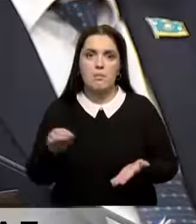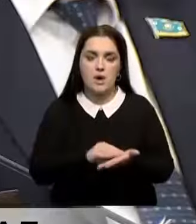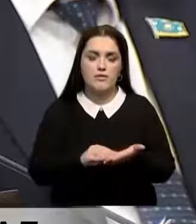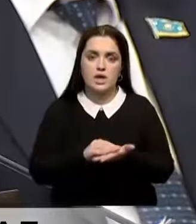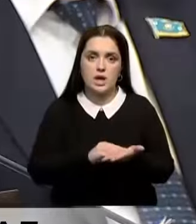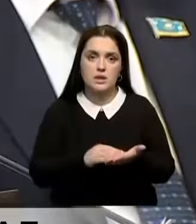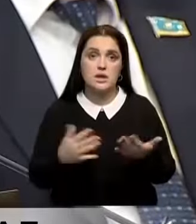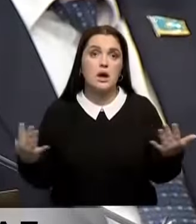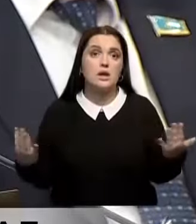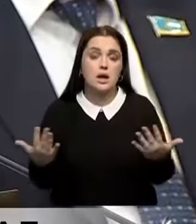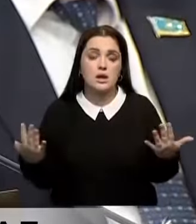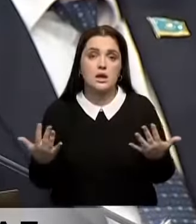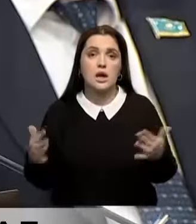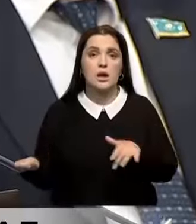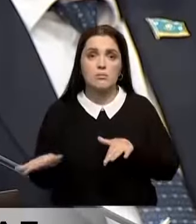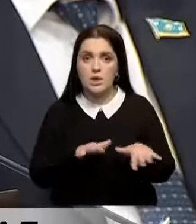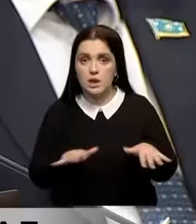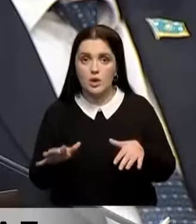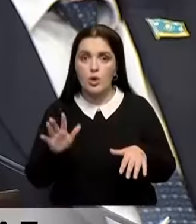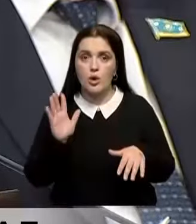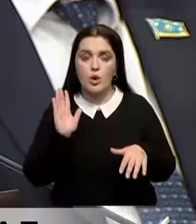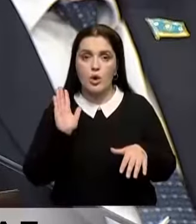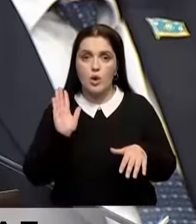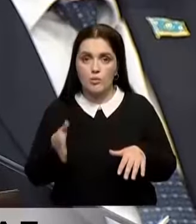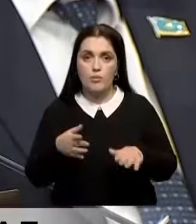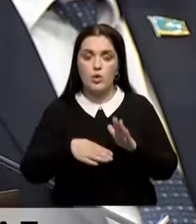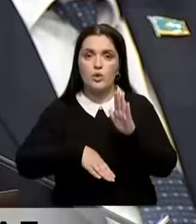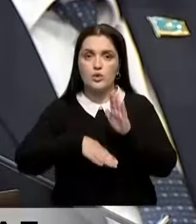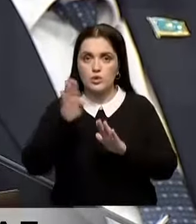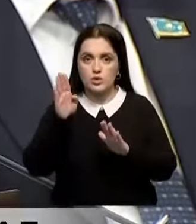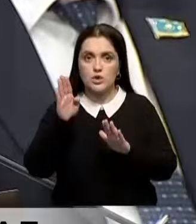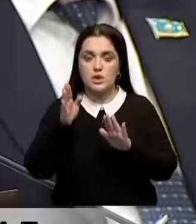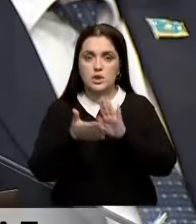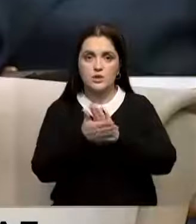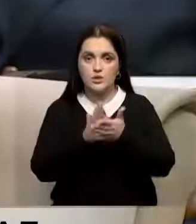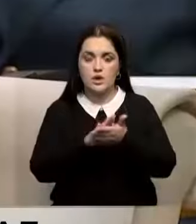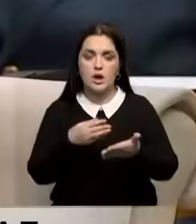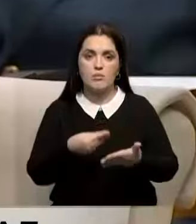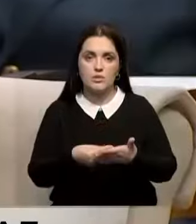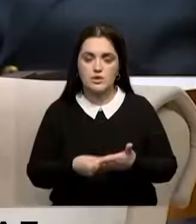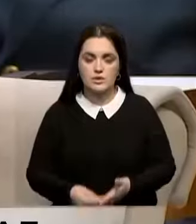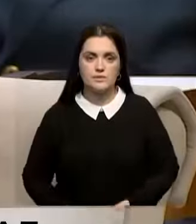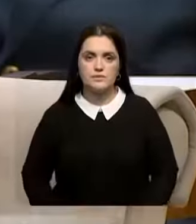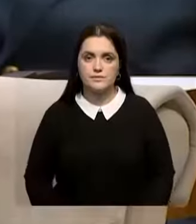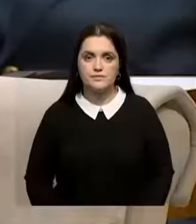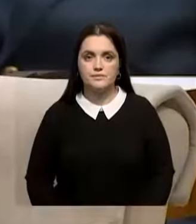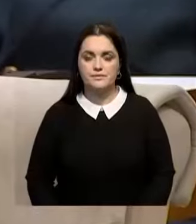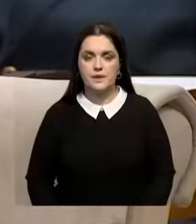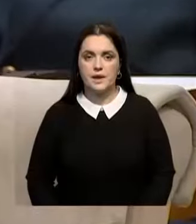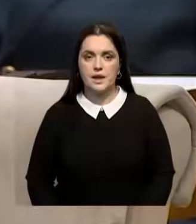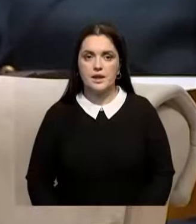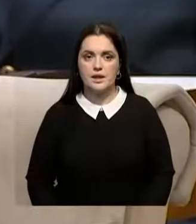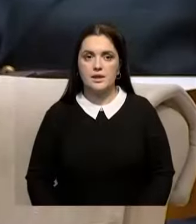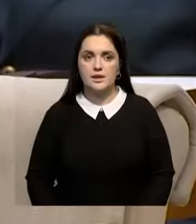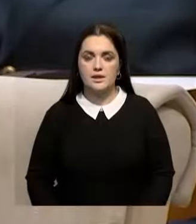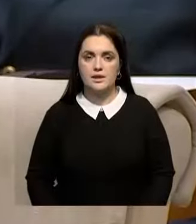повторяются. Какие кардинальные меры планируется предпринять с целью улучшения ситуации с бюджетом? В целом, если взять структуру бюджета, давайте